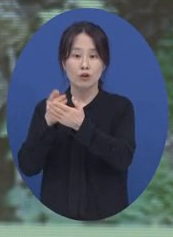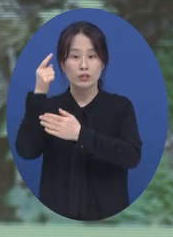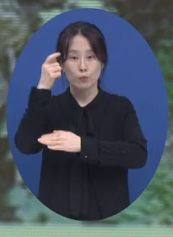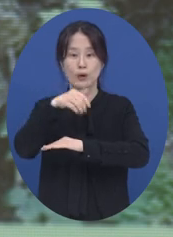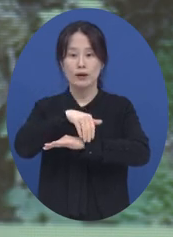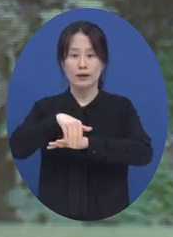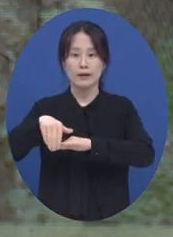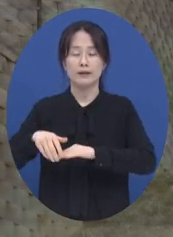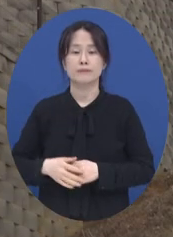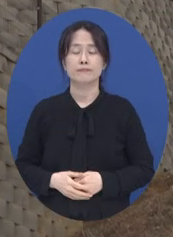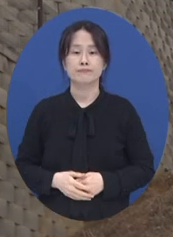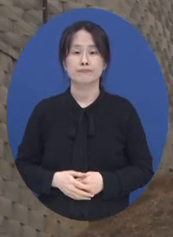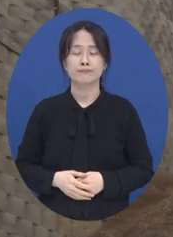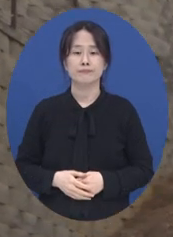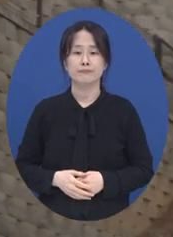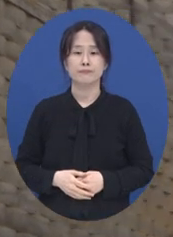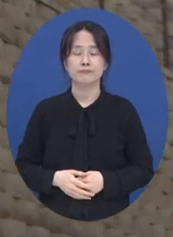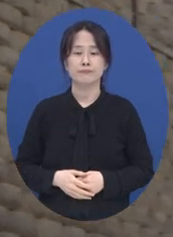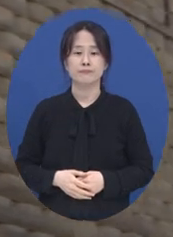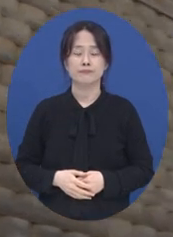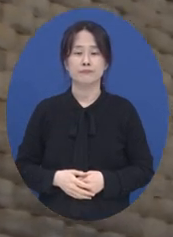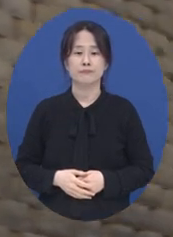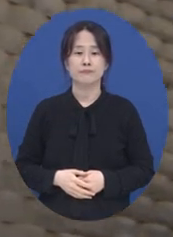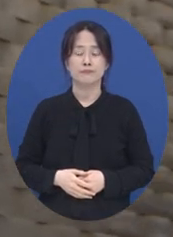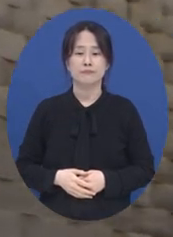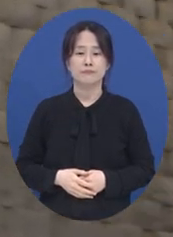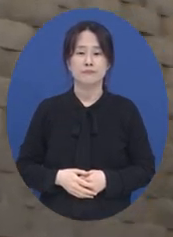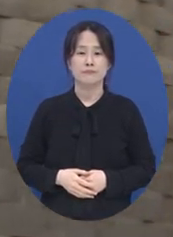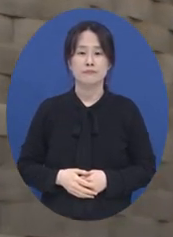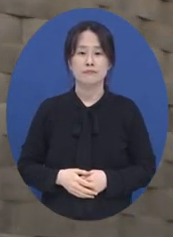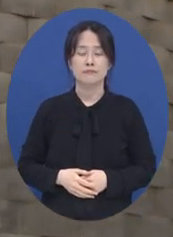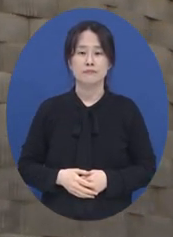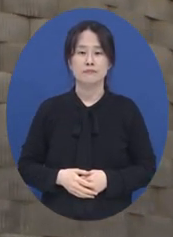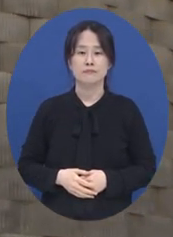방침입니다 경기 gtv 구형 술입니다